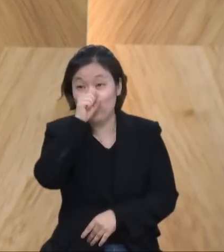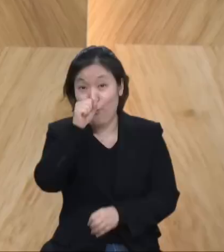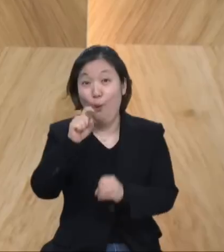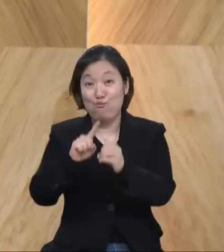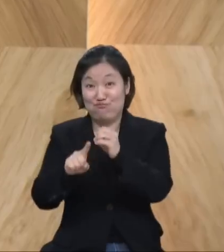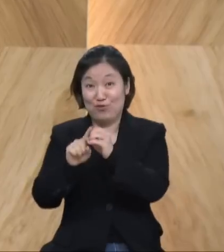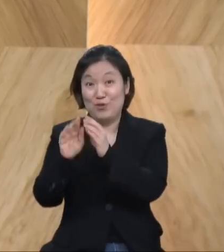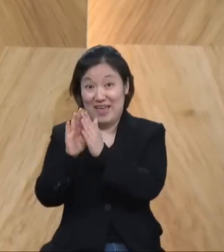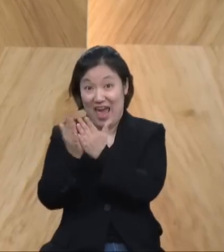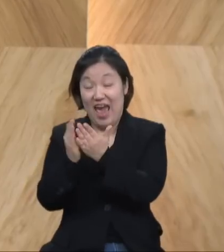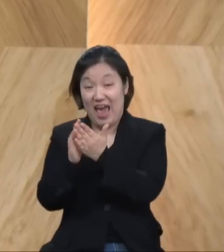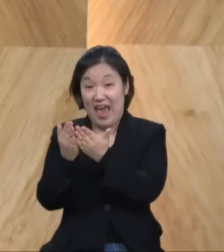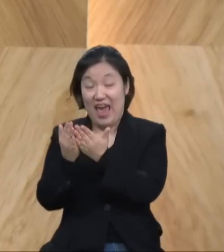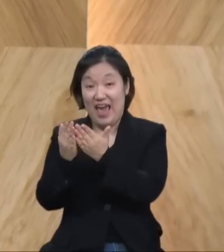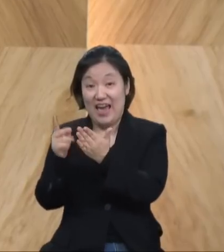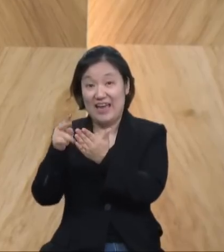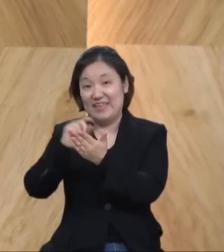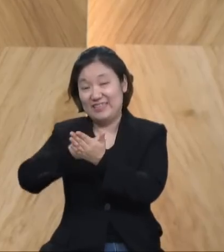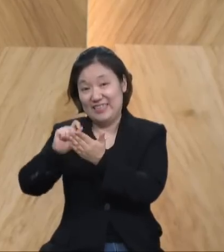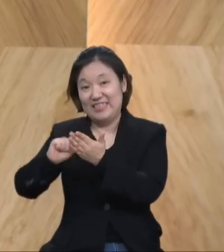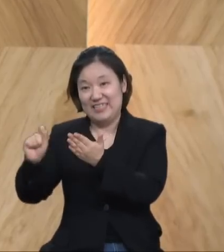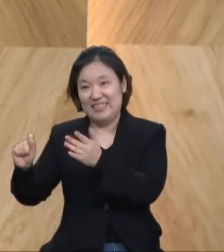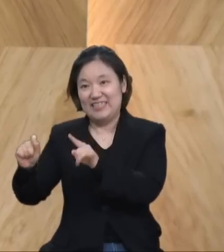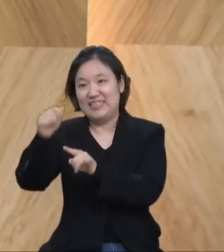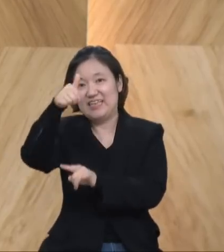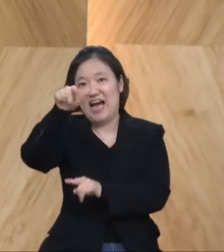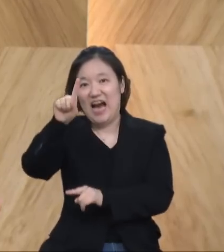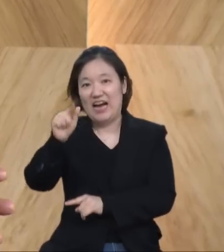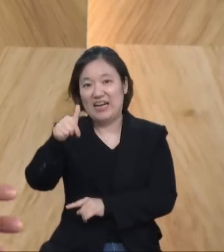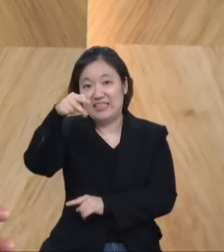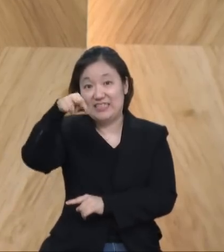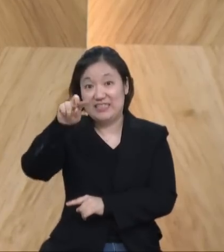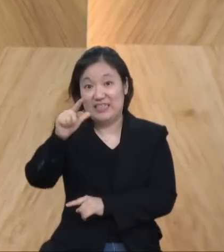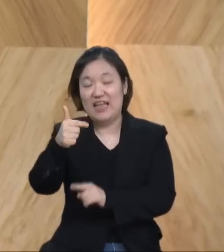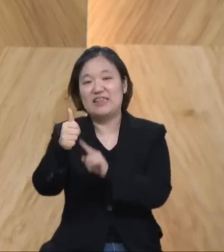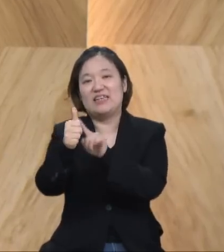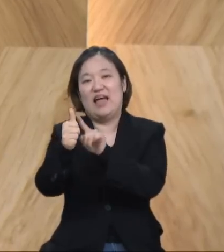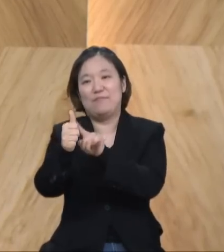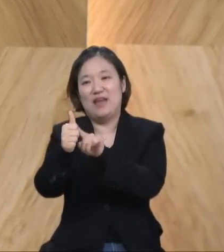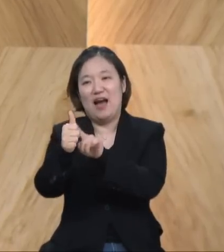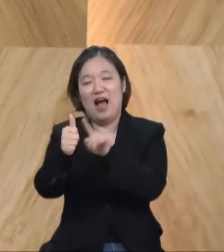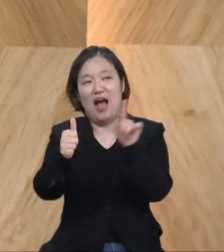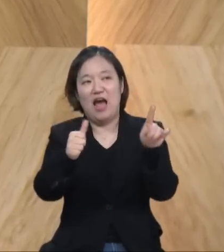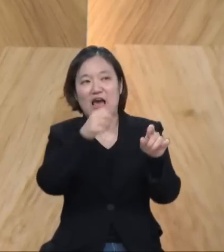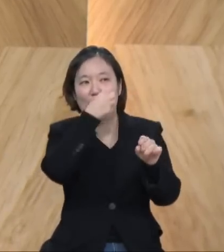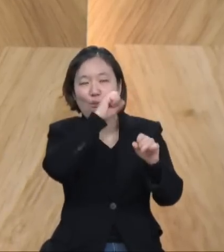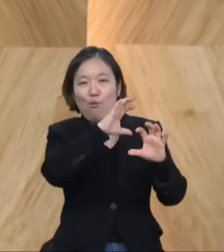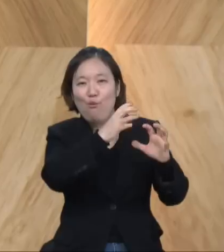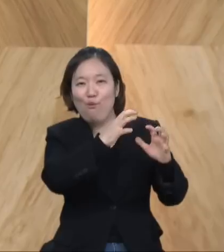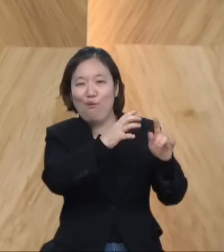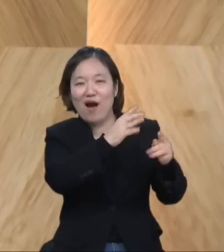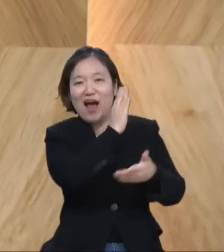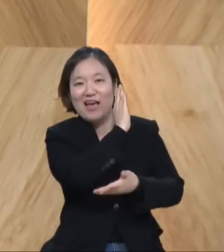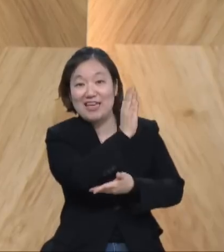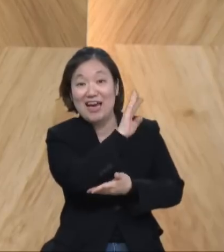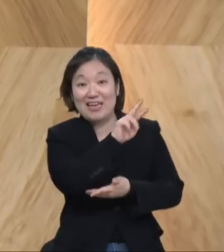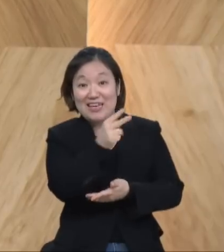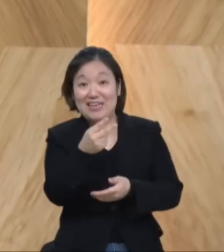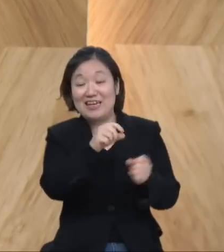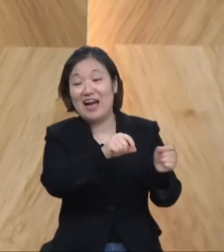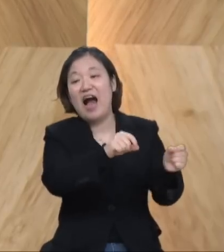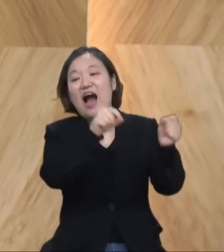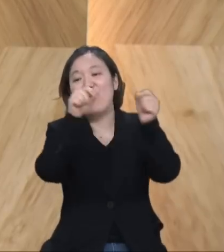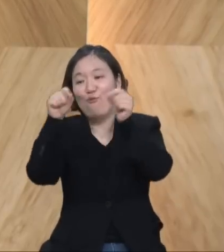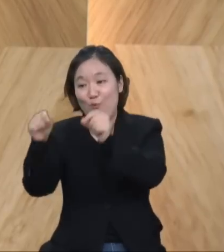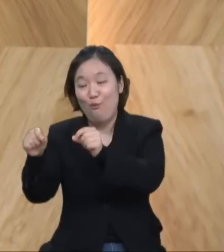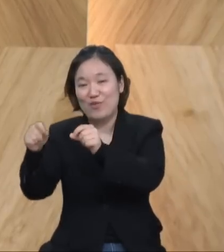많이 번역하시는 각산거사님이라는 분이 이렇게 이제 번역하신 내용을 제가 보고 너무